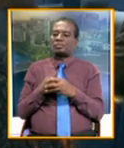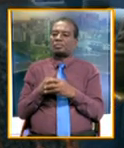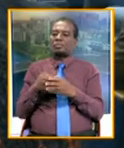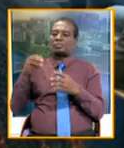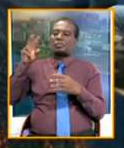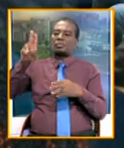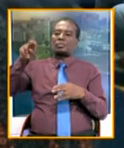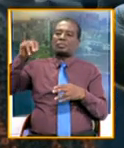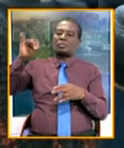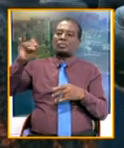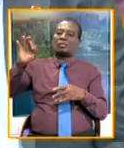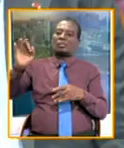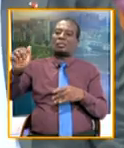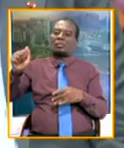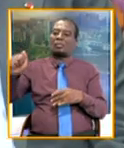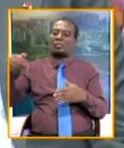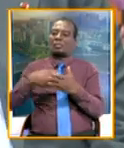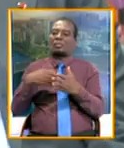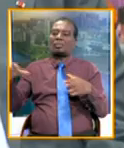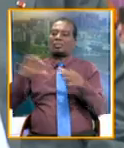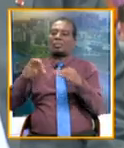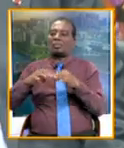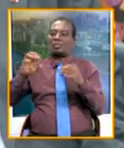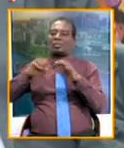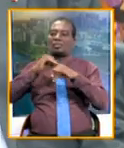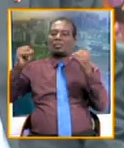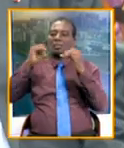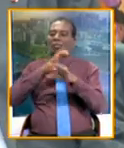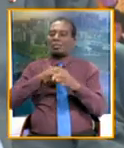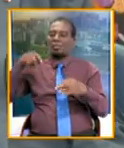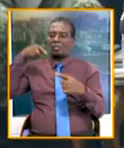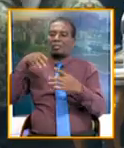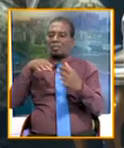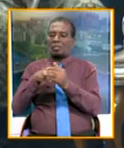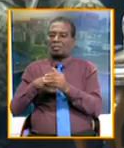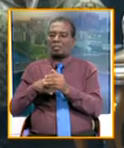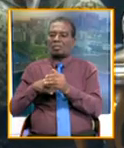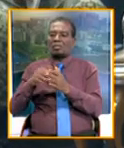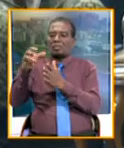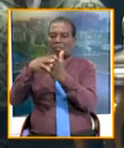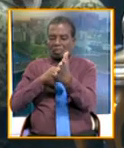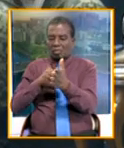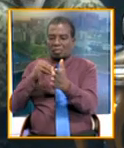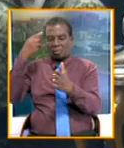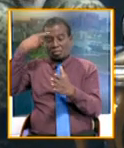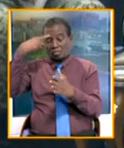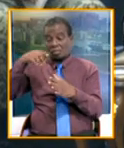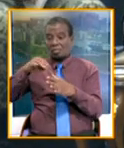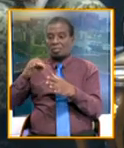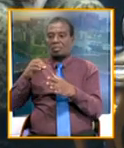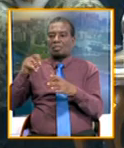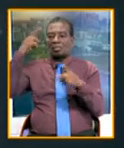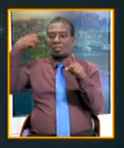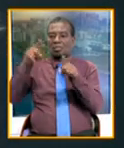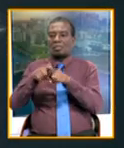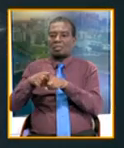L'Unifab, nouveau partenaire des entreprises ivoiriennes dans la lutte contre la contrefaçon. Pour formaliser ce partenariat, un accord